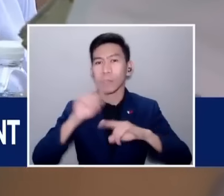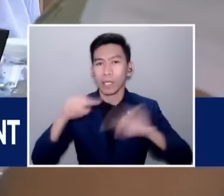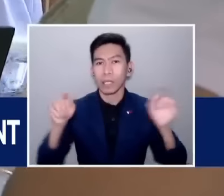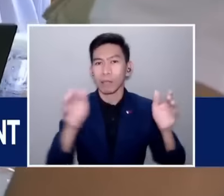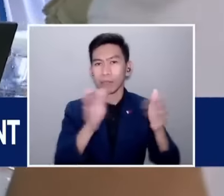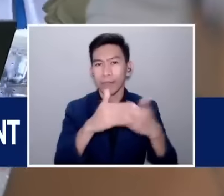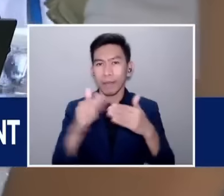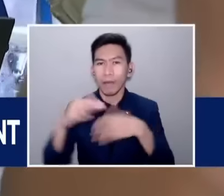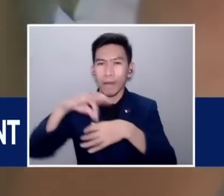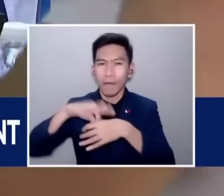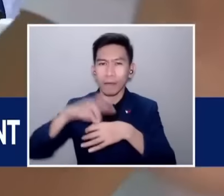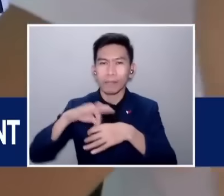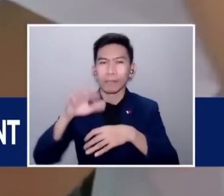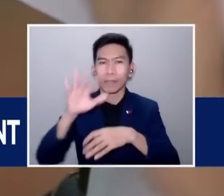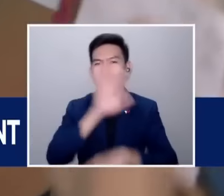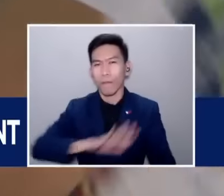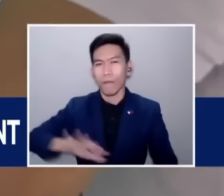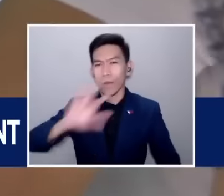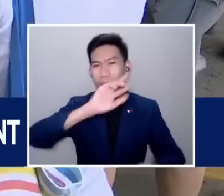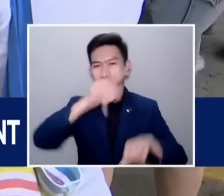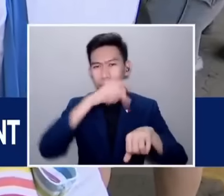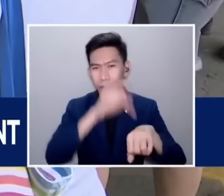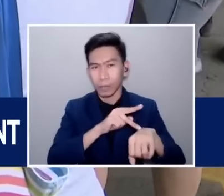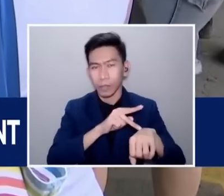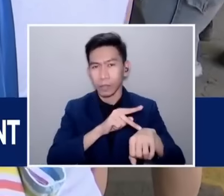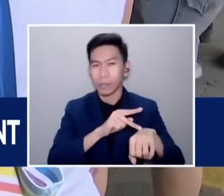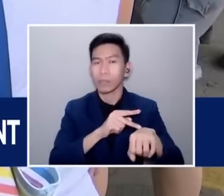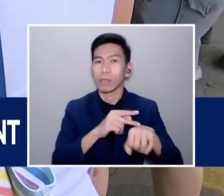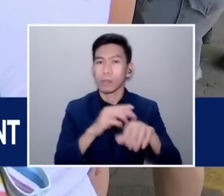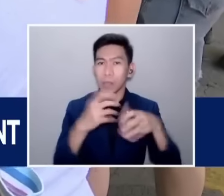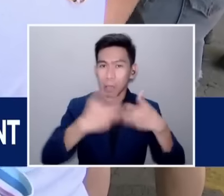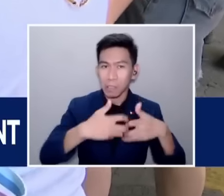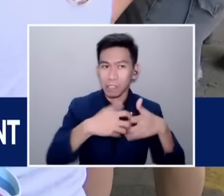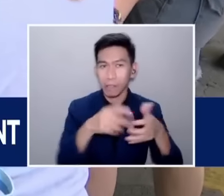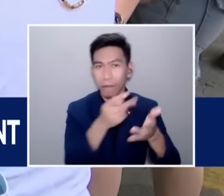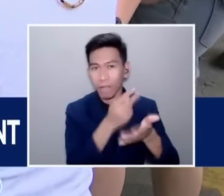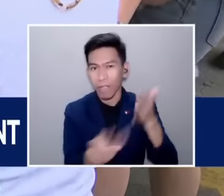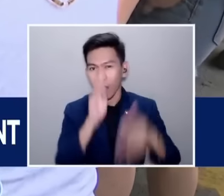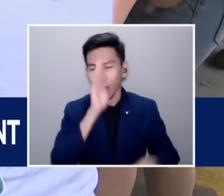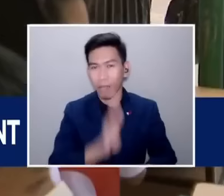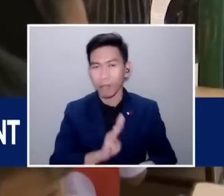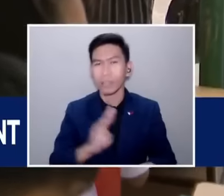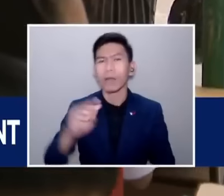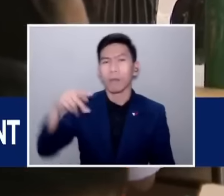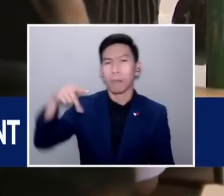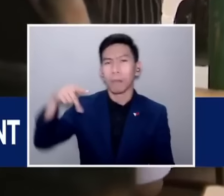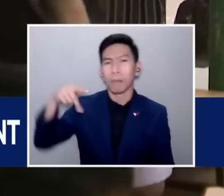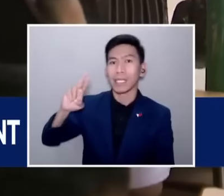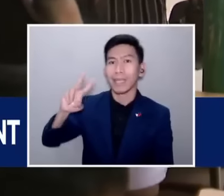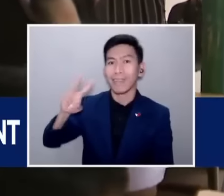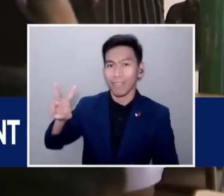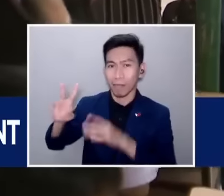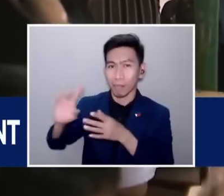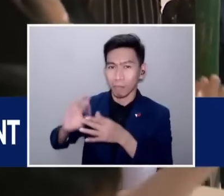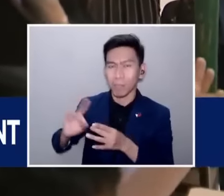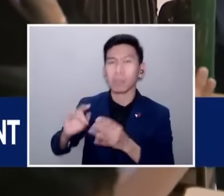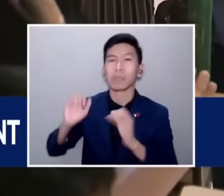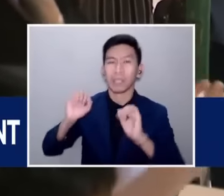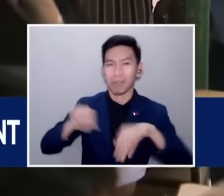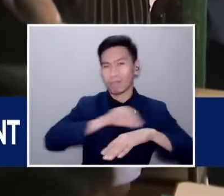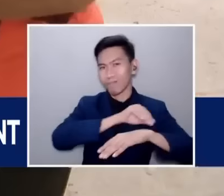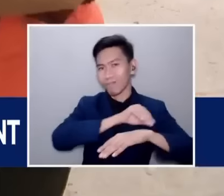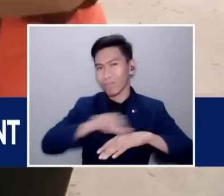buong bansa. At dahil nga sa mga pumalyang mga VCMs ayon sa PPCRV ay maaaring may maapektuhan sa paglalabas ng